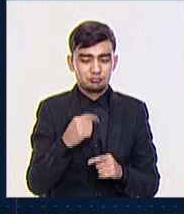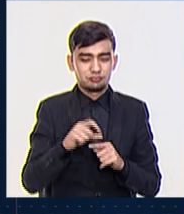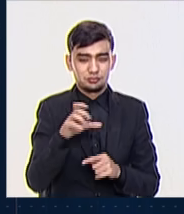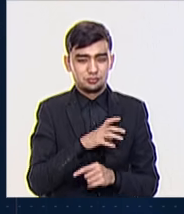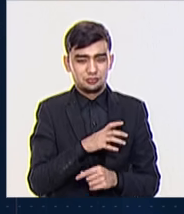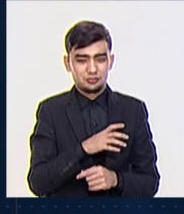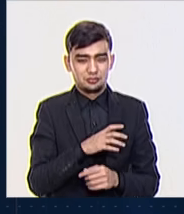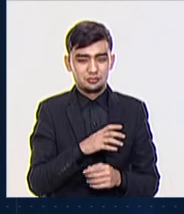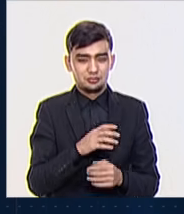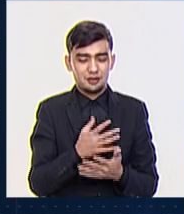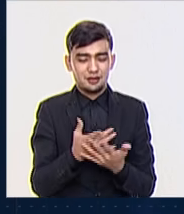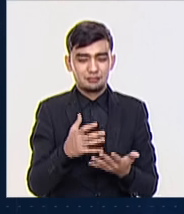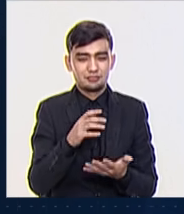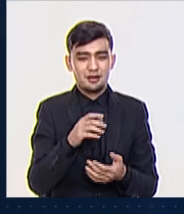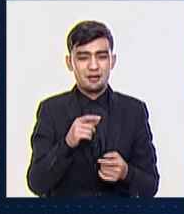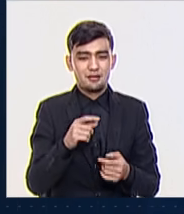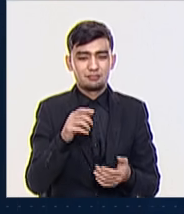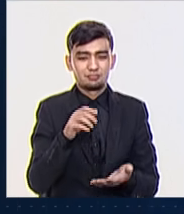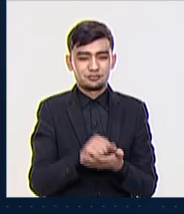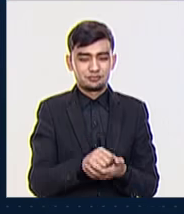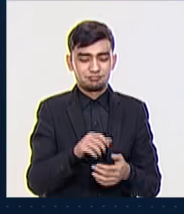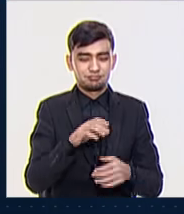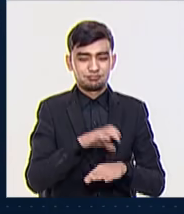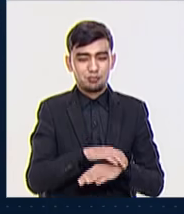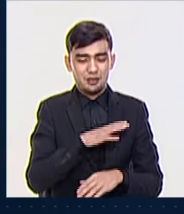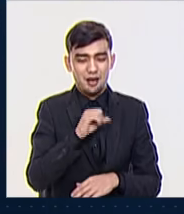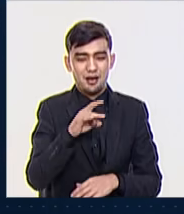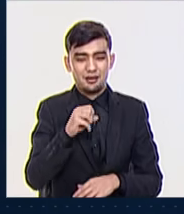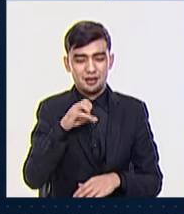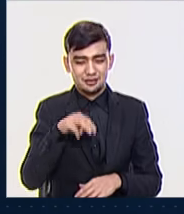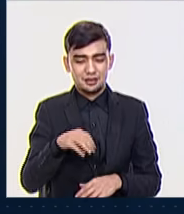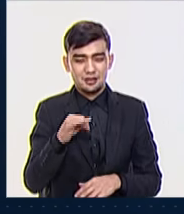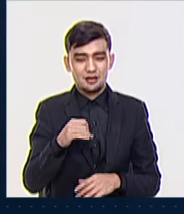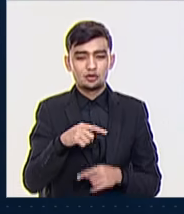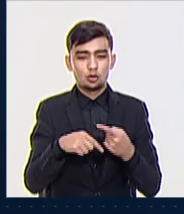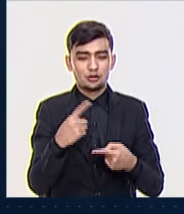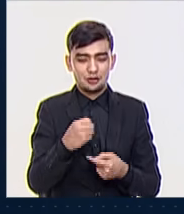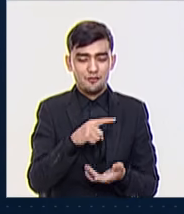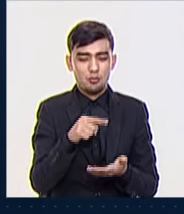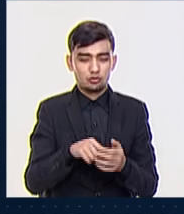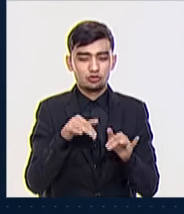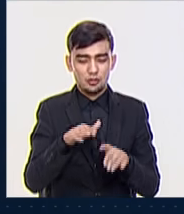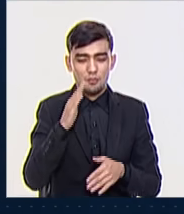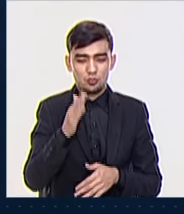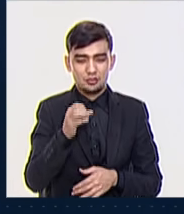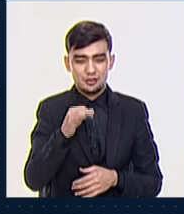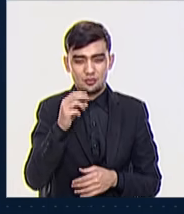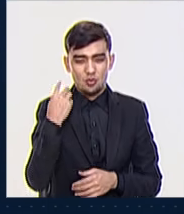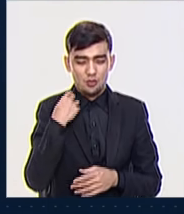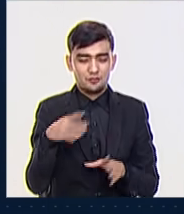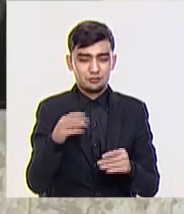с наложенными арестами. Надеюсь, что либо на этой, либо на следующей неделе вопрос решится,